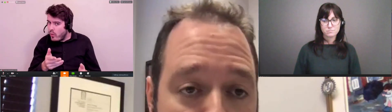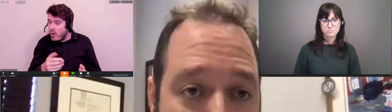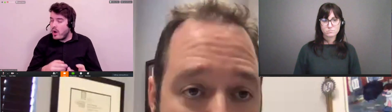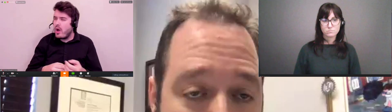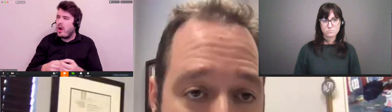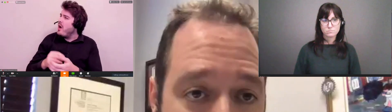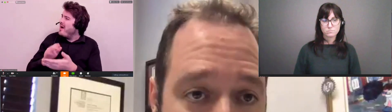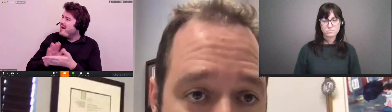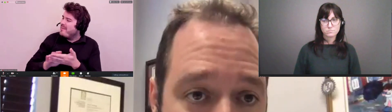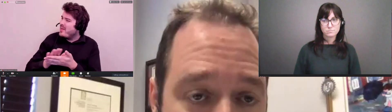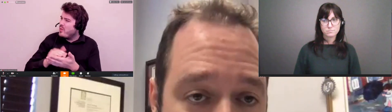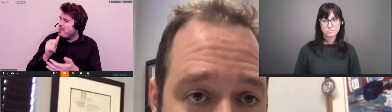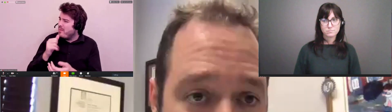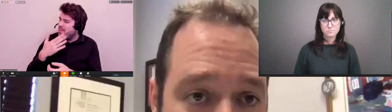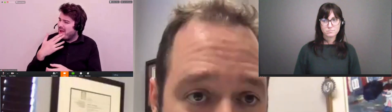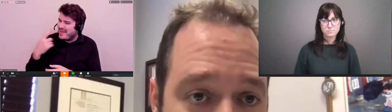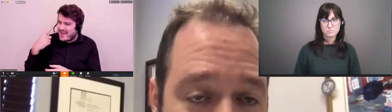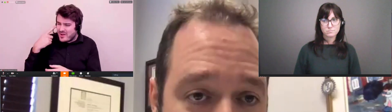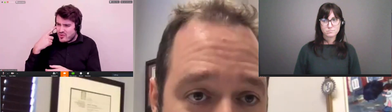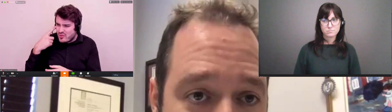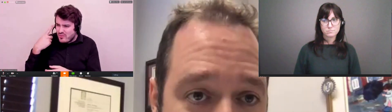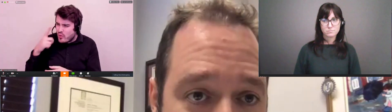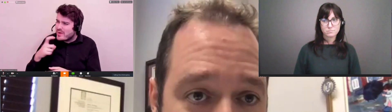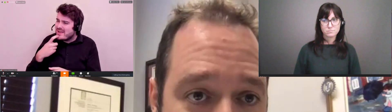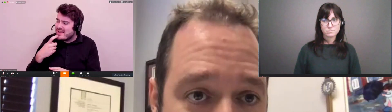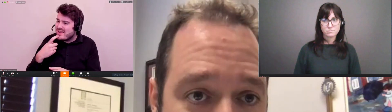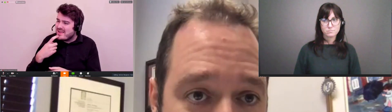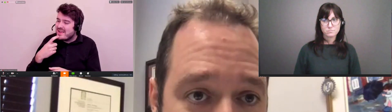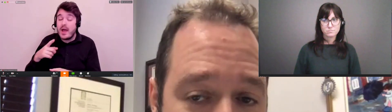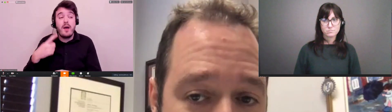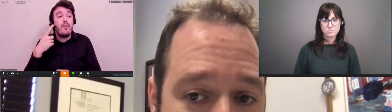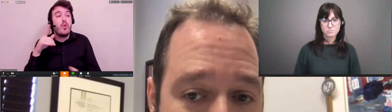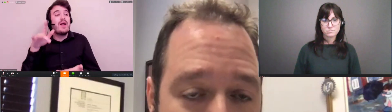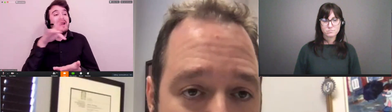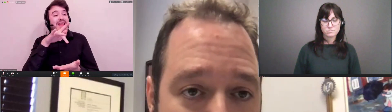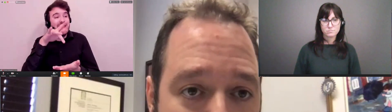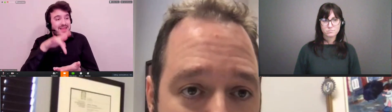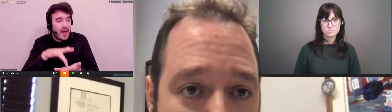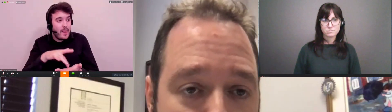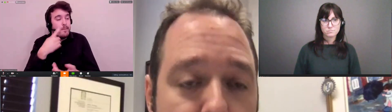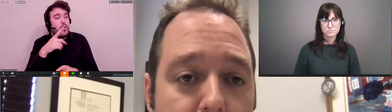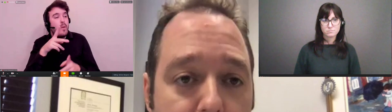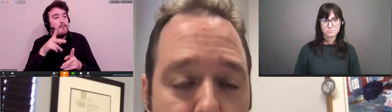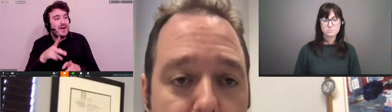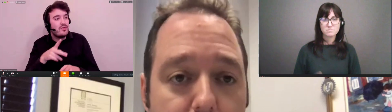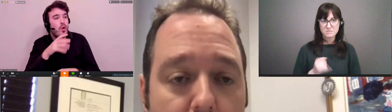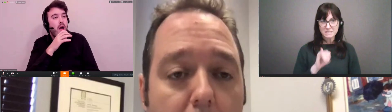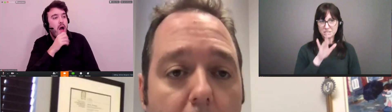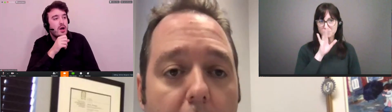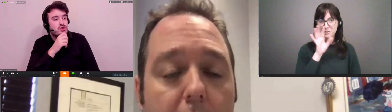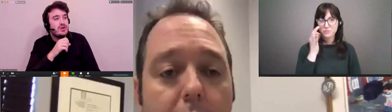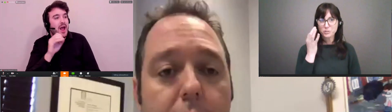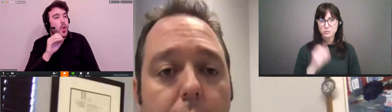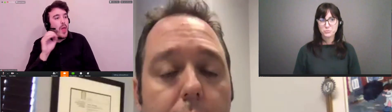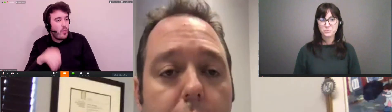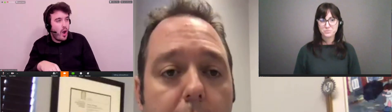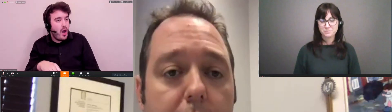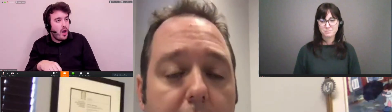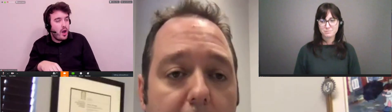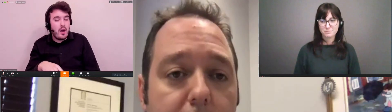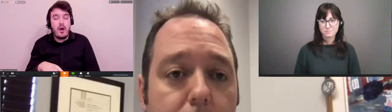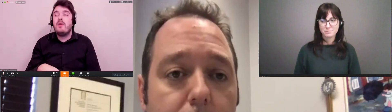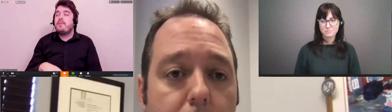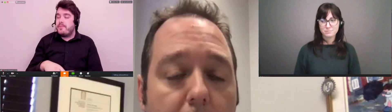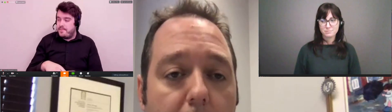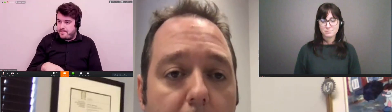Pour qui, pardon, je n'ai pas entendu. Les centres pour personnes âgées à Ottawa. Donc, nous sommes en